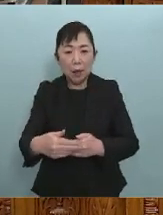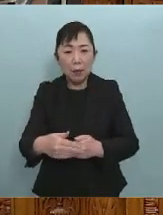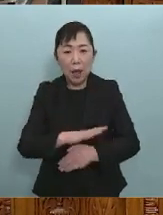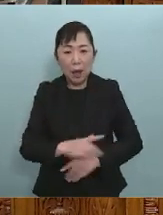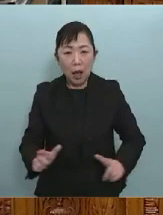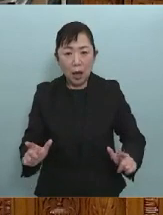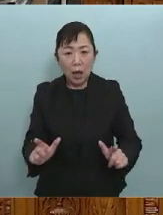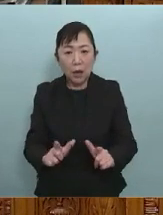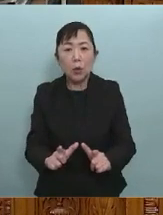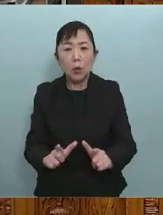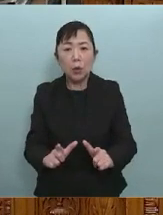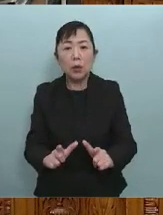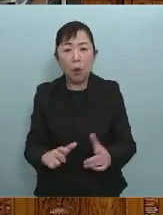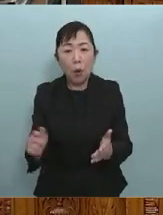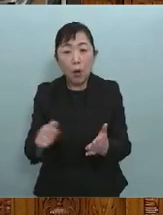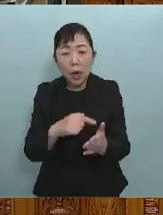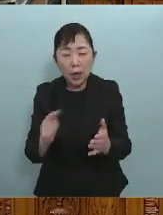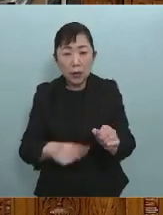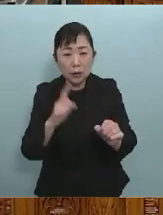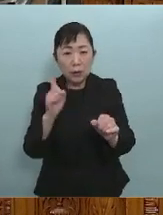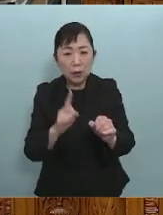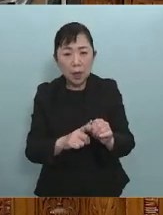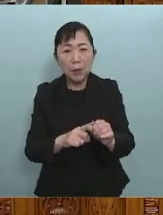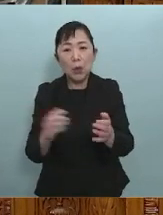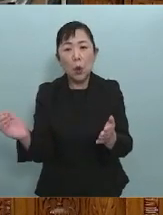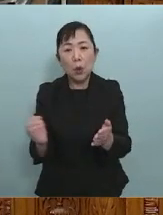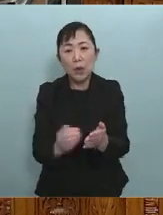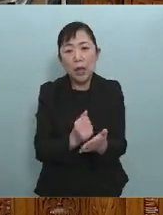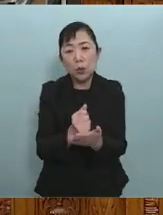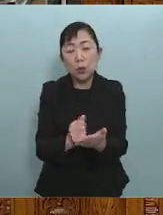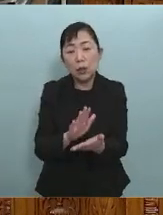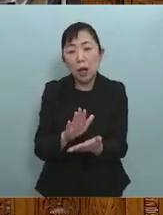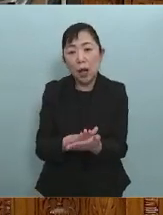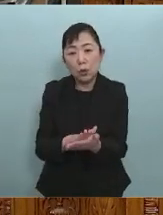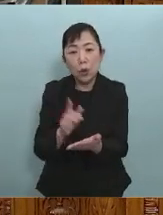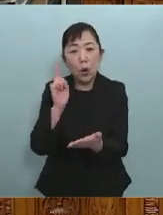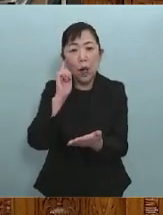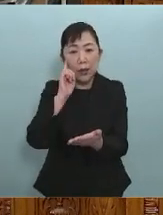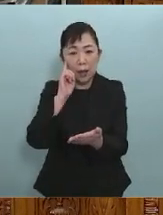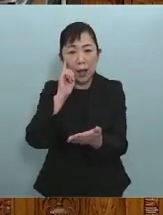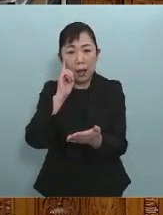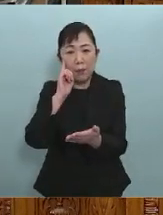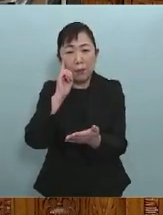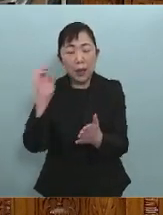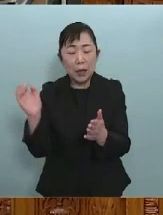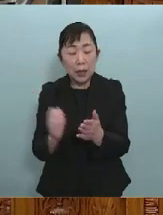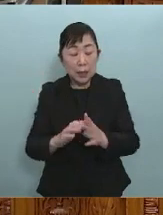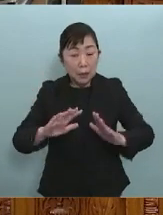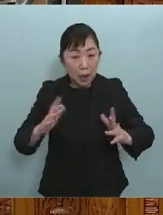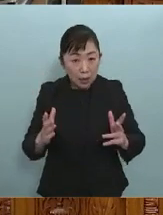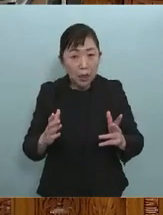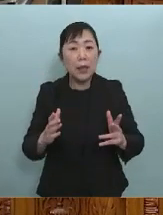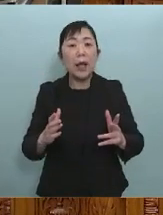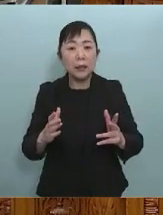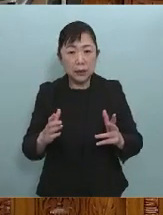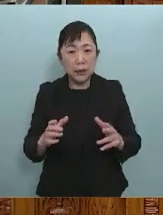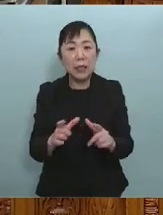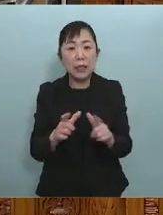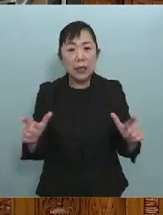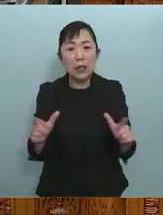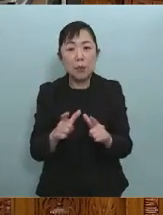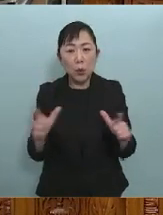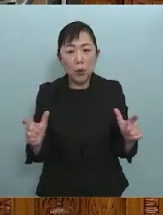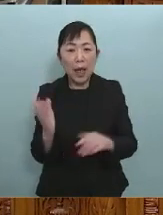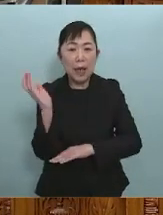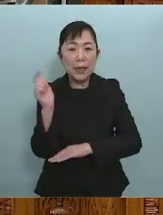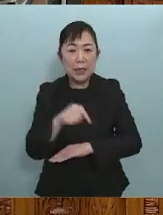傾向反転のラストチャンスであることを踏まええ前例のない規模で政策強化を図った